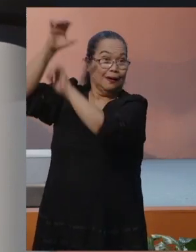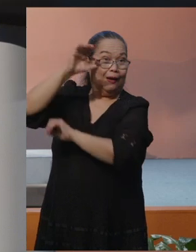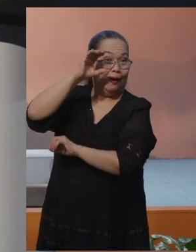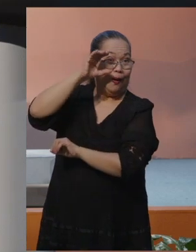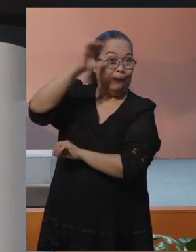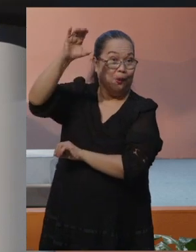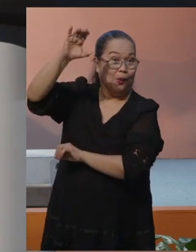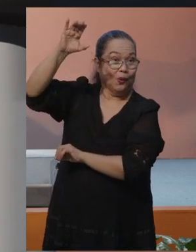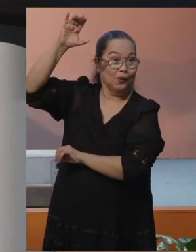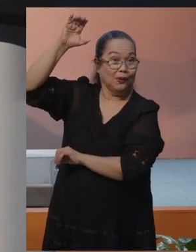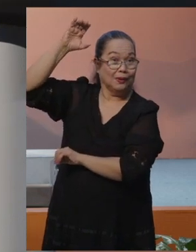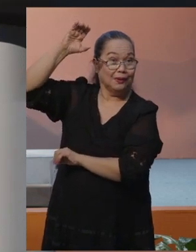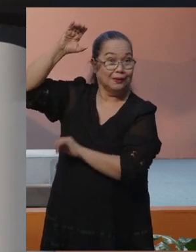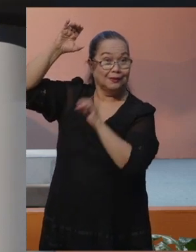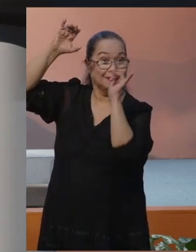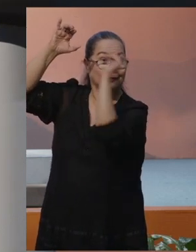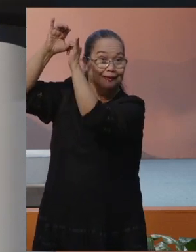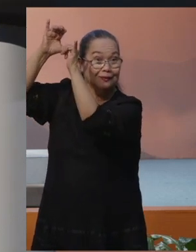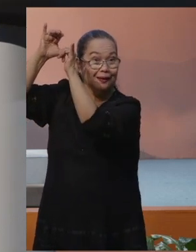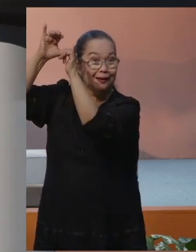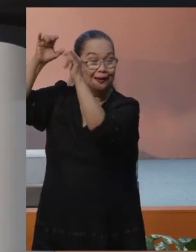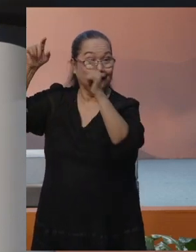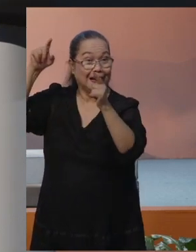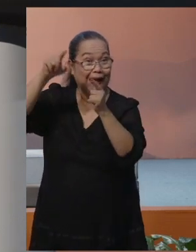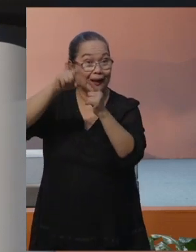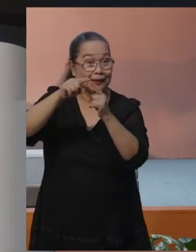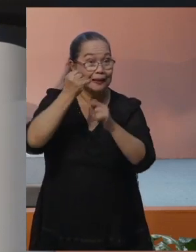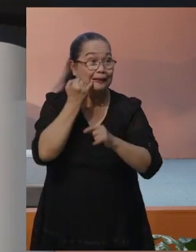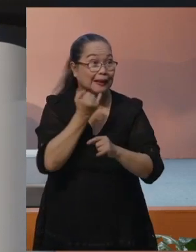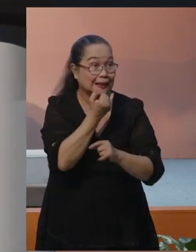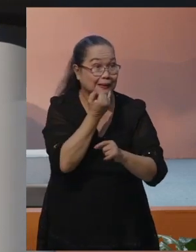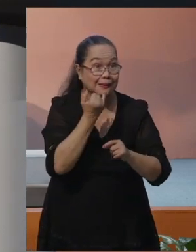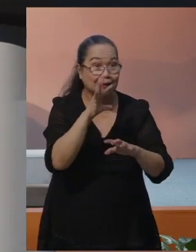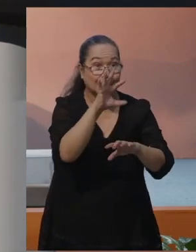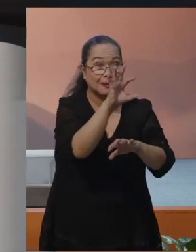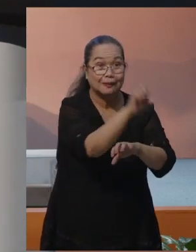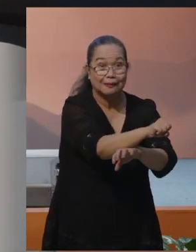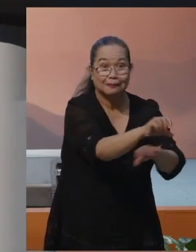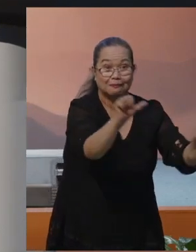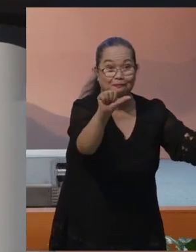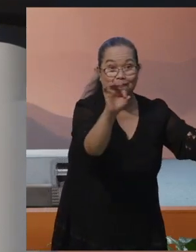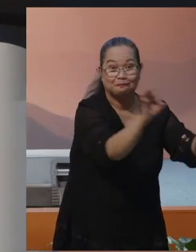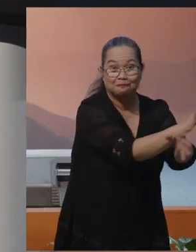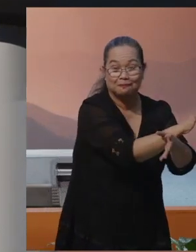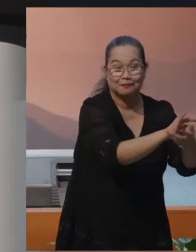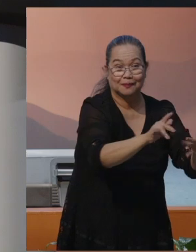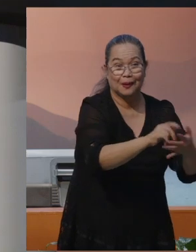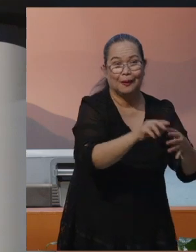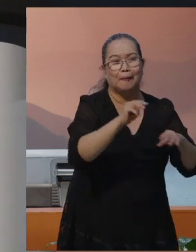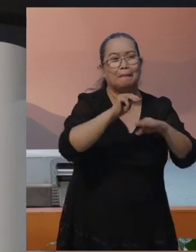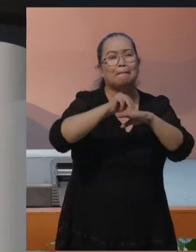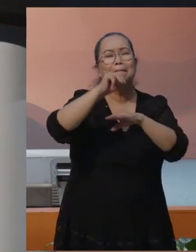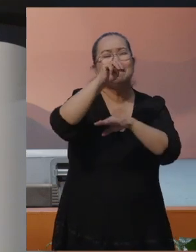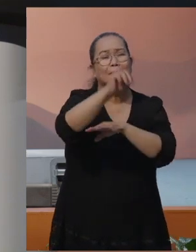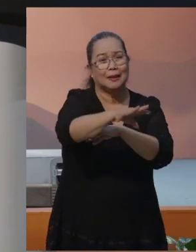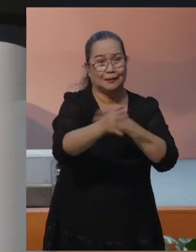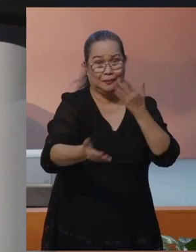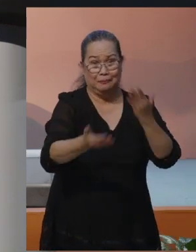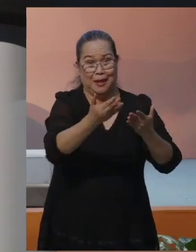stopped until the nation took vengeance on their enemies. Ito ang pinakadakilang milagro na ginawa ng Diyos.